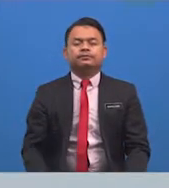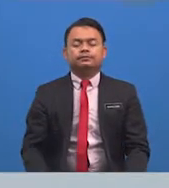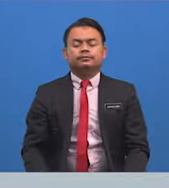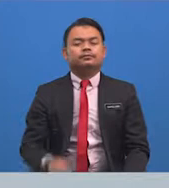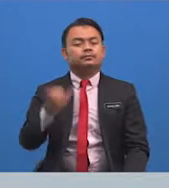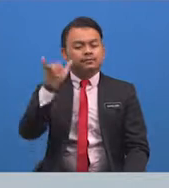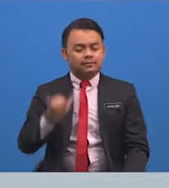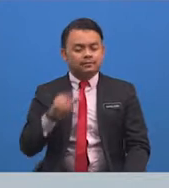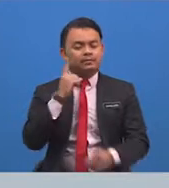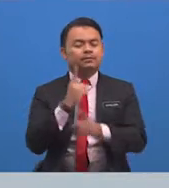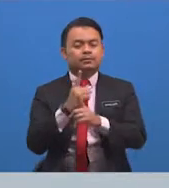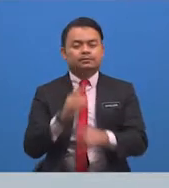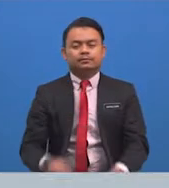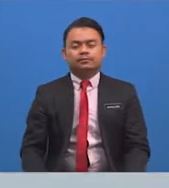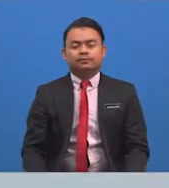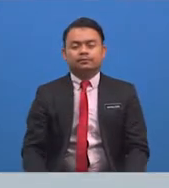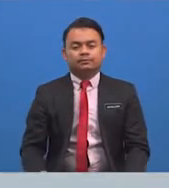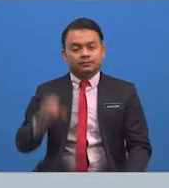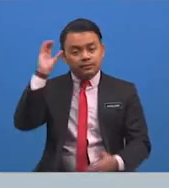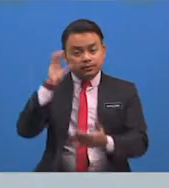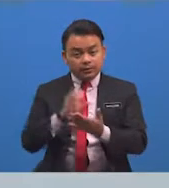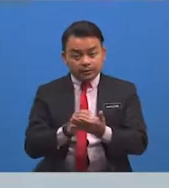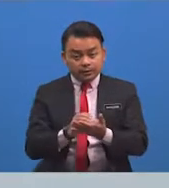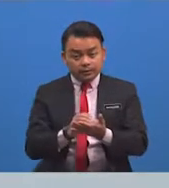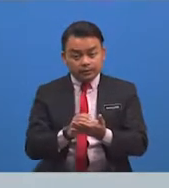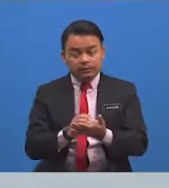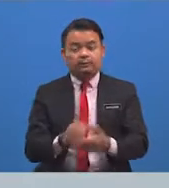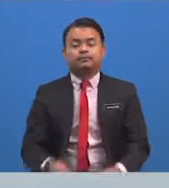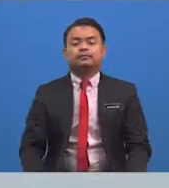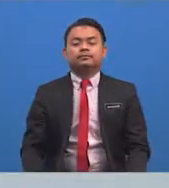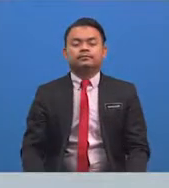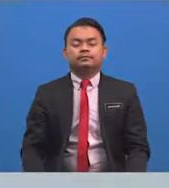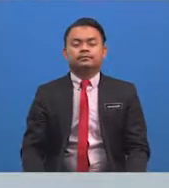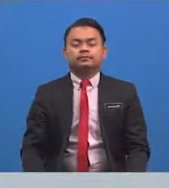Ya, betul. Imej tersebut menggambarkan